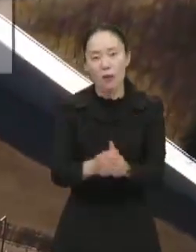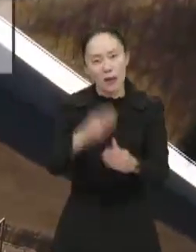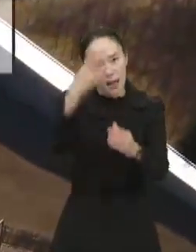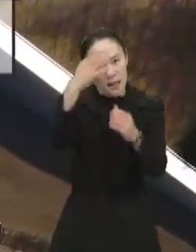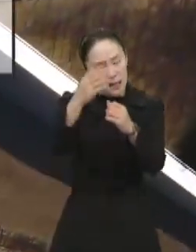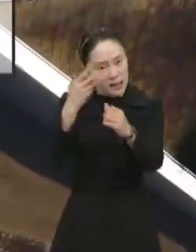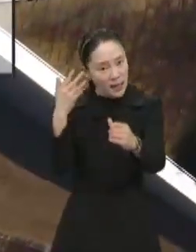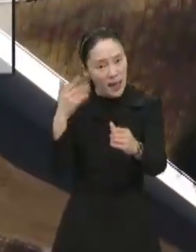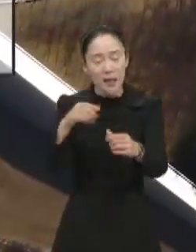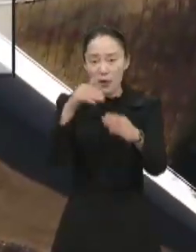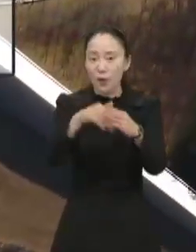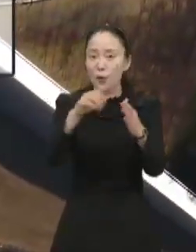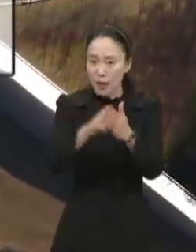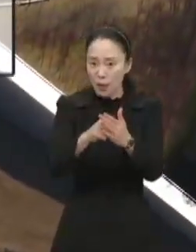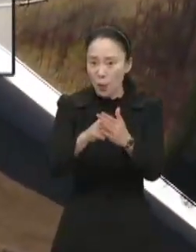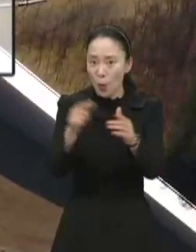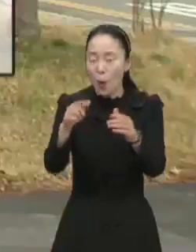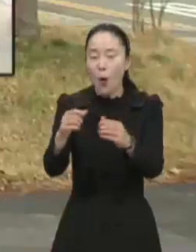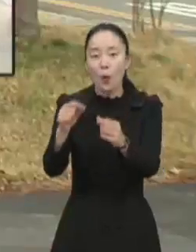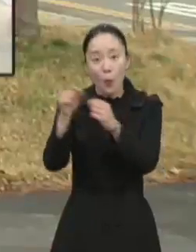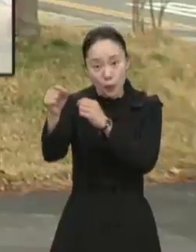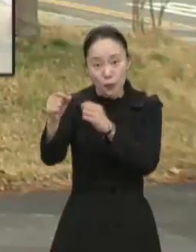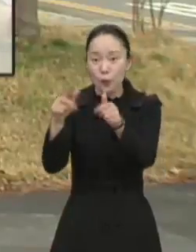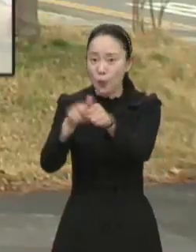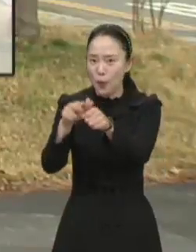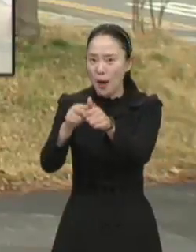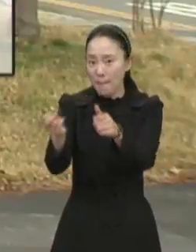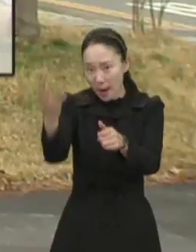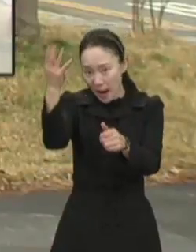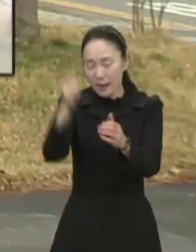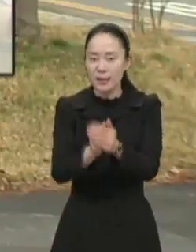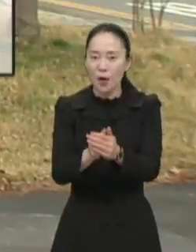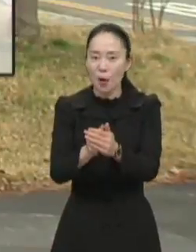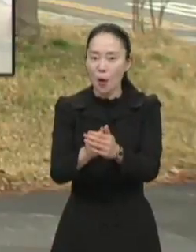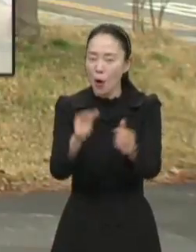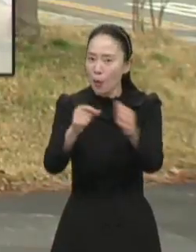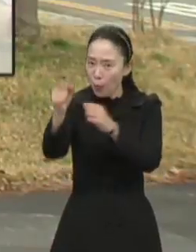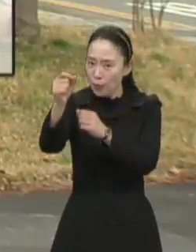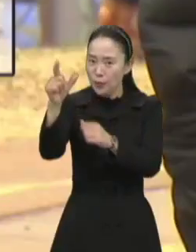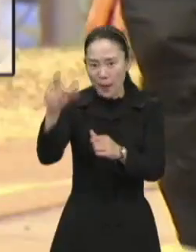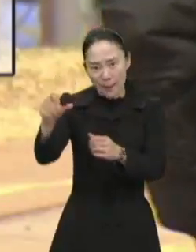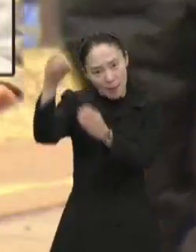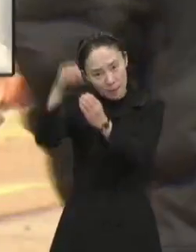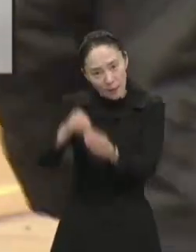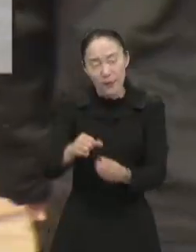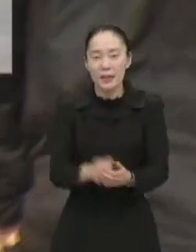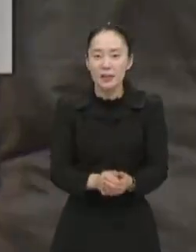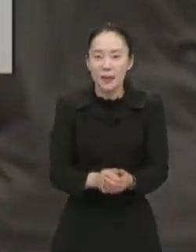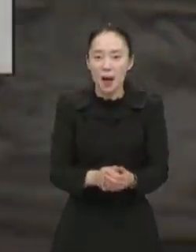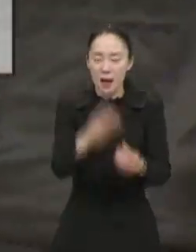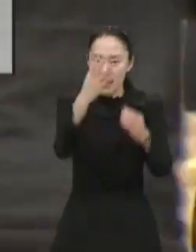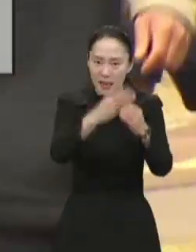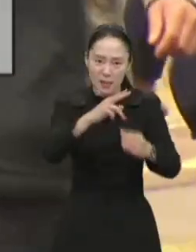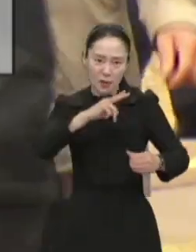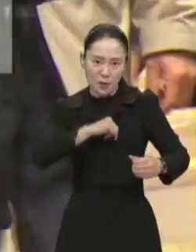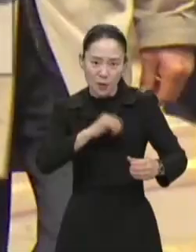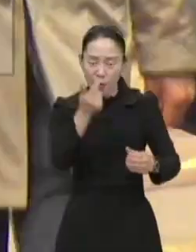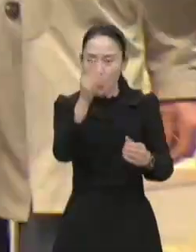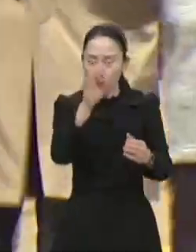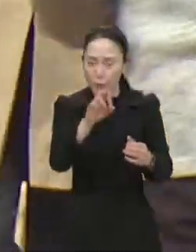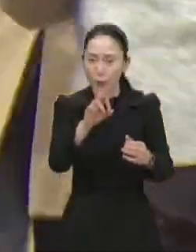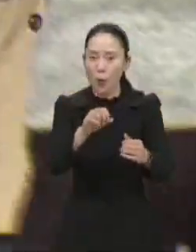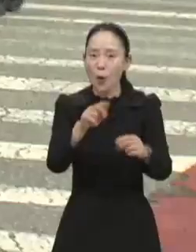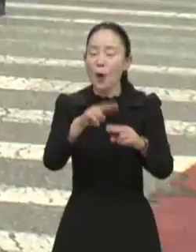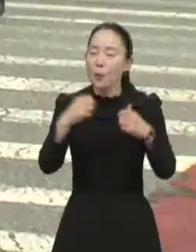선거에서도 보수 후보의 여유로운 승리로 보수 터 파체 명맥이 이어지고 있지만 사선 현역 홍문표 의원회 경성 포기 등